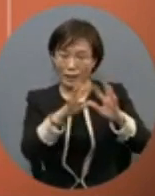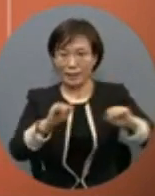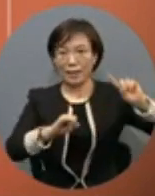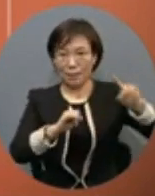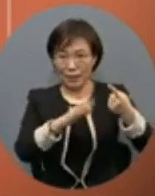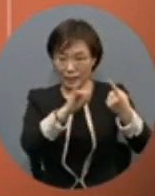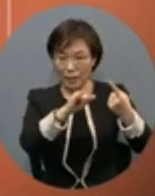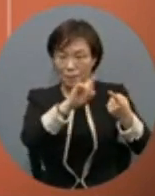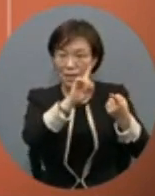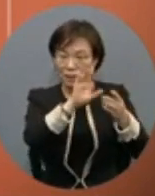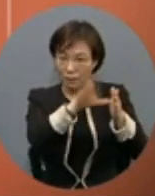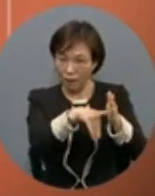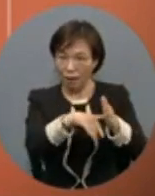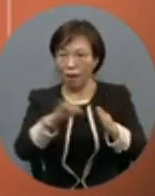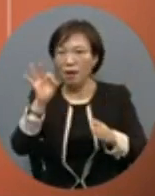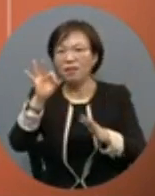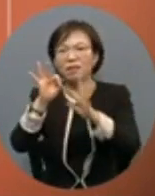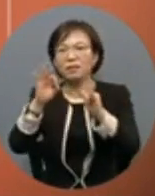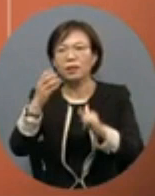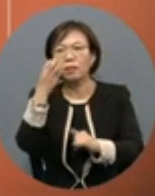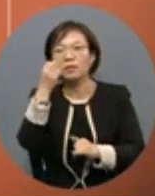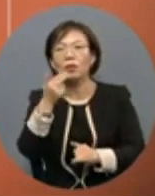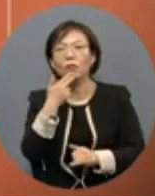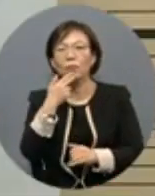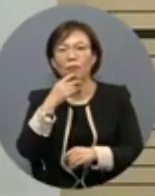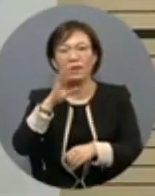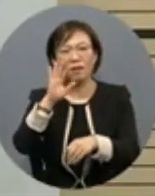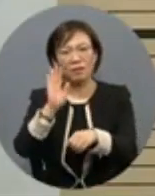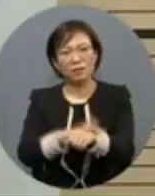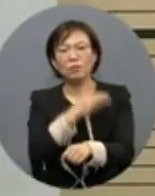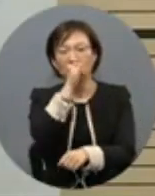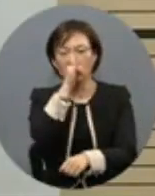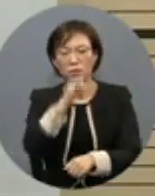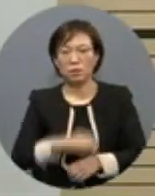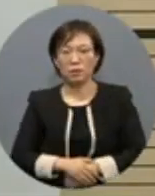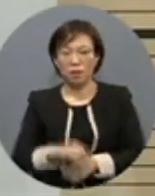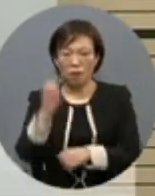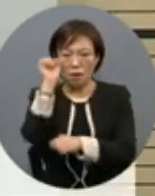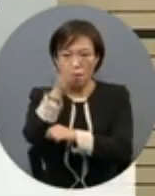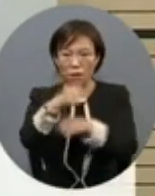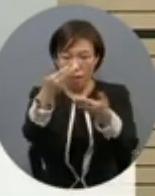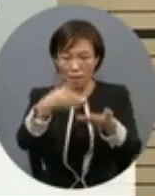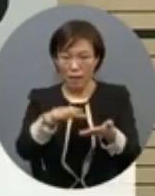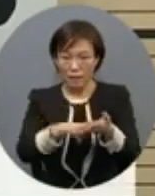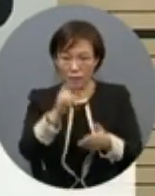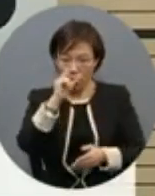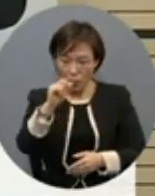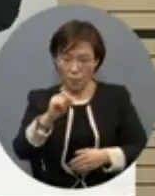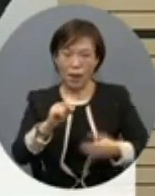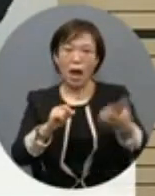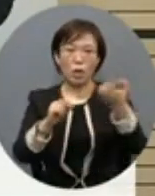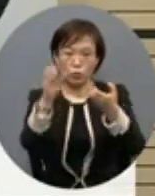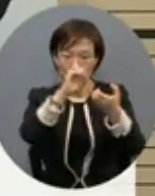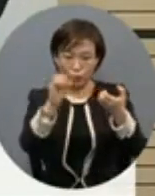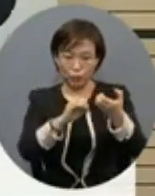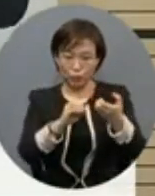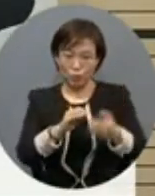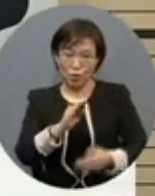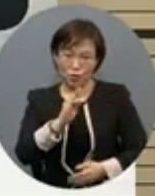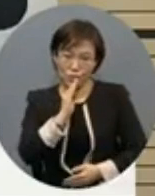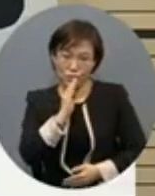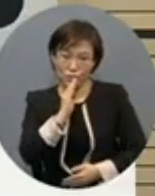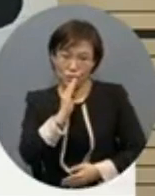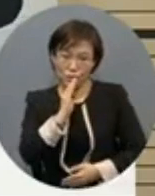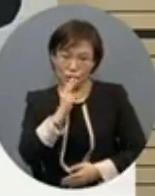10명은 음성 이라고 잘못 진단을 내린다 는 겁니다 또 허가 받을 당시에 민감도는 90% 지만 크게 실제